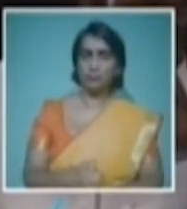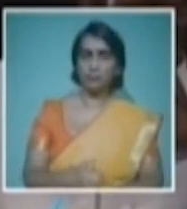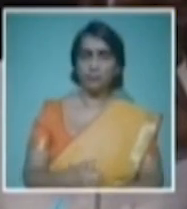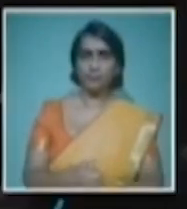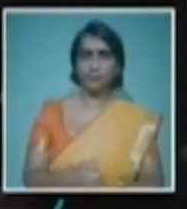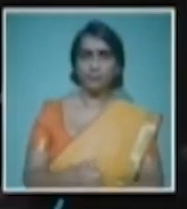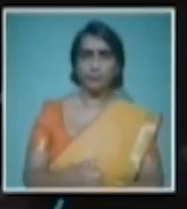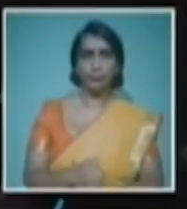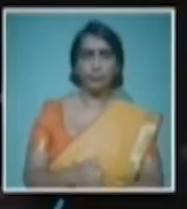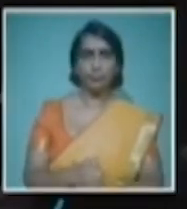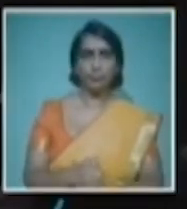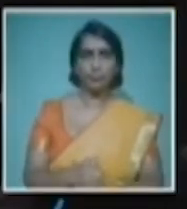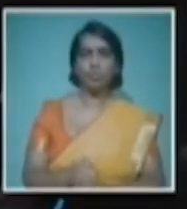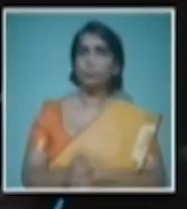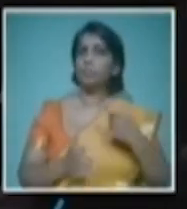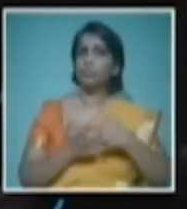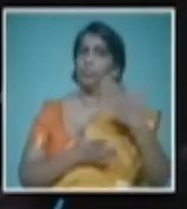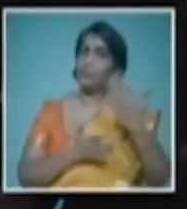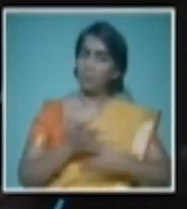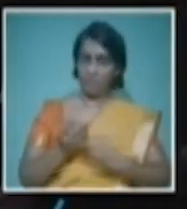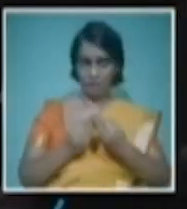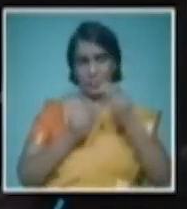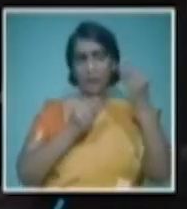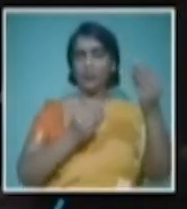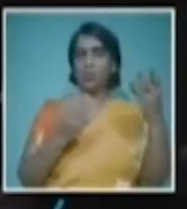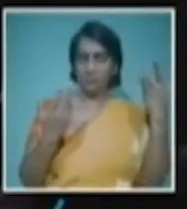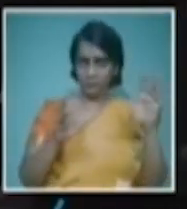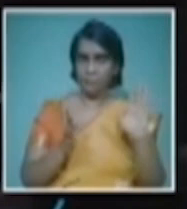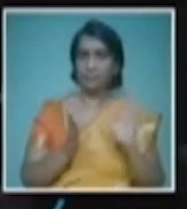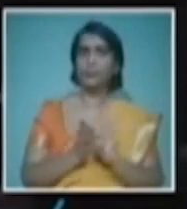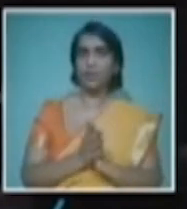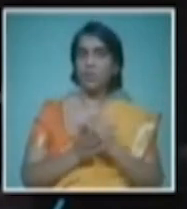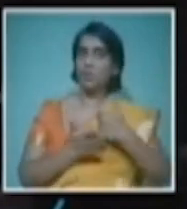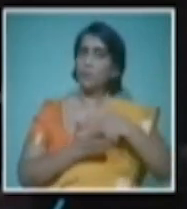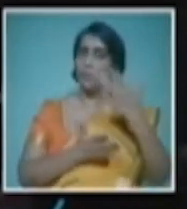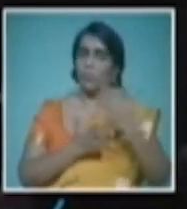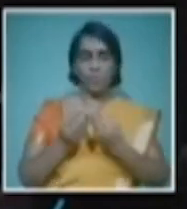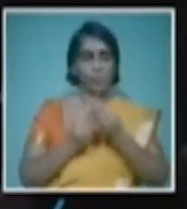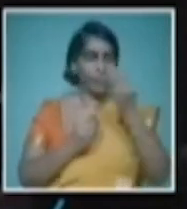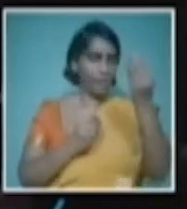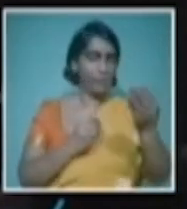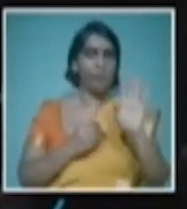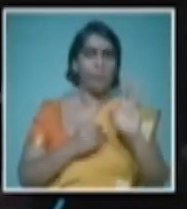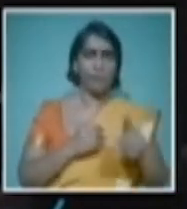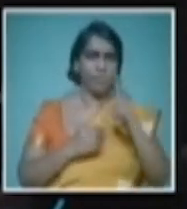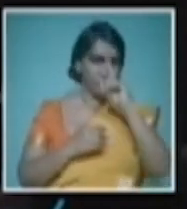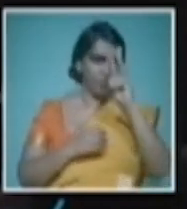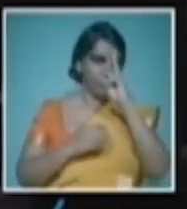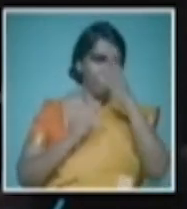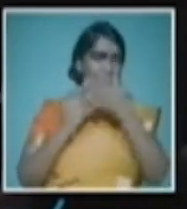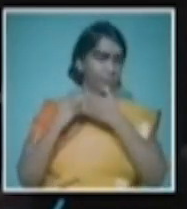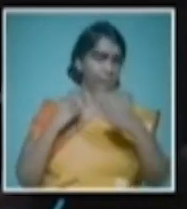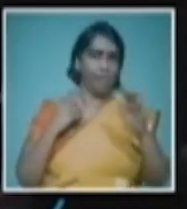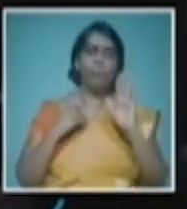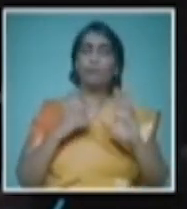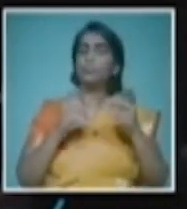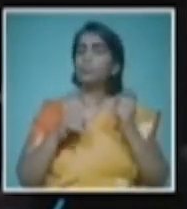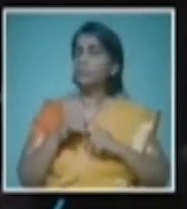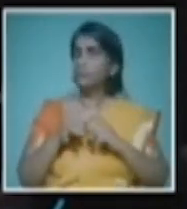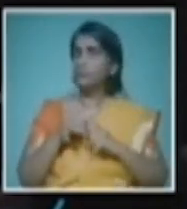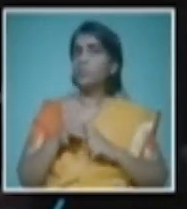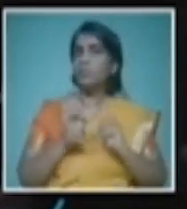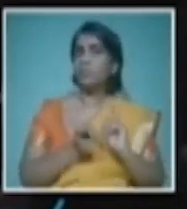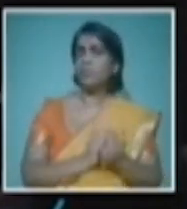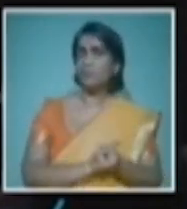ඔව්, ඒ වාර්තාව බාර දීලා සභානායකතුමා. වාර්තාව බාර දීලා තියෙන්නේ මං හිතන්නේ දැන් සති කීපයක් වෙනවා. ප්‍රශ්නේ තියෙන්නේ ඒක